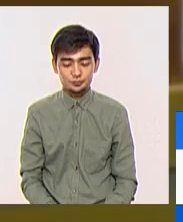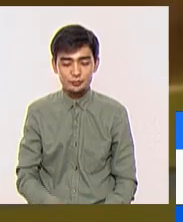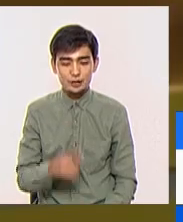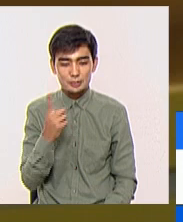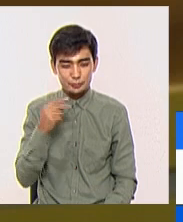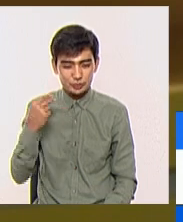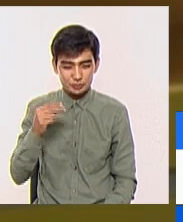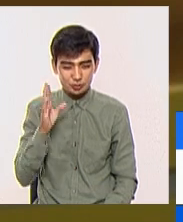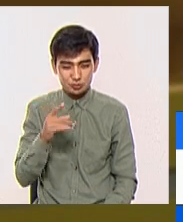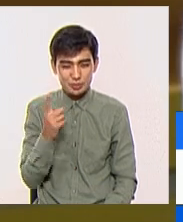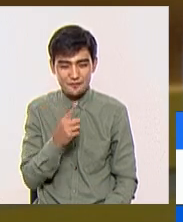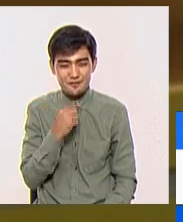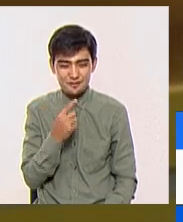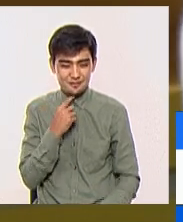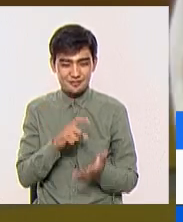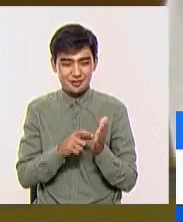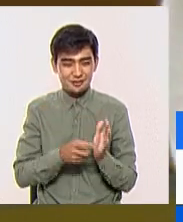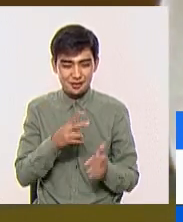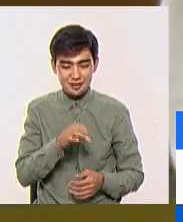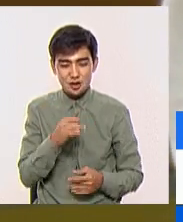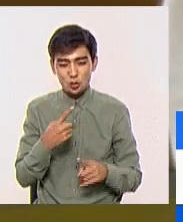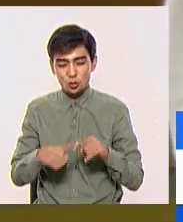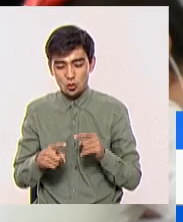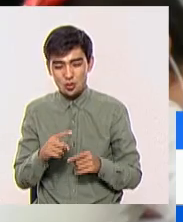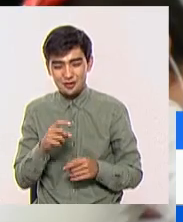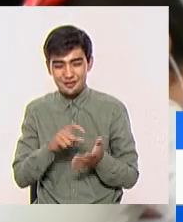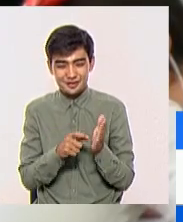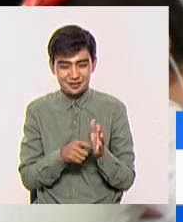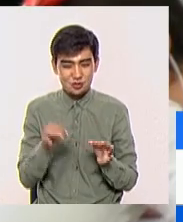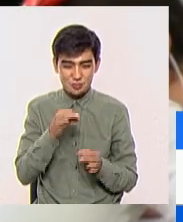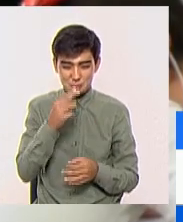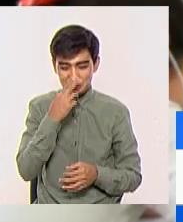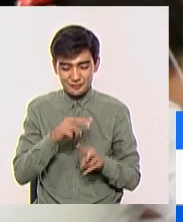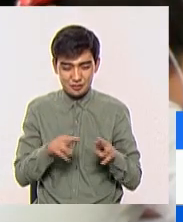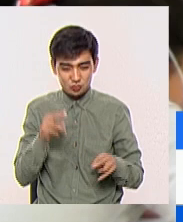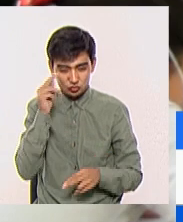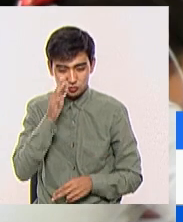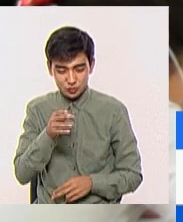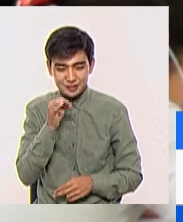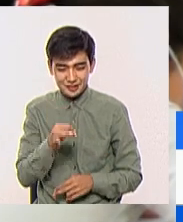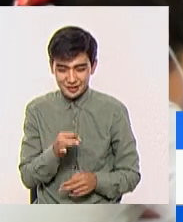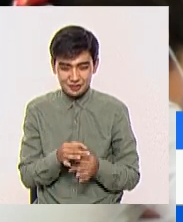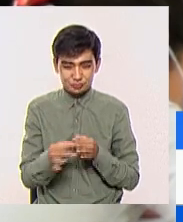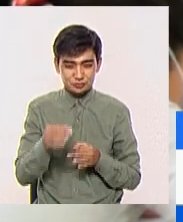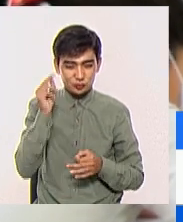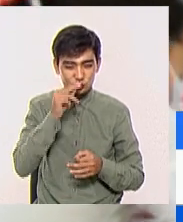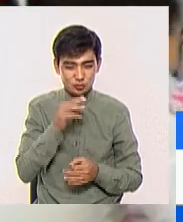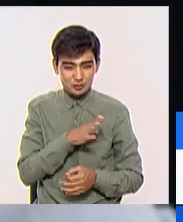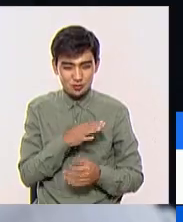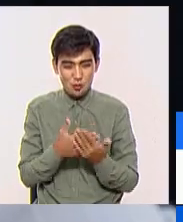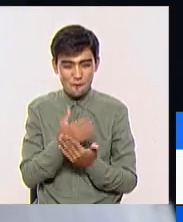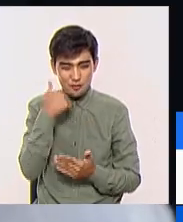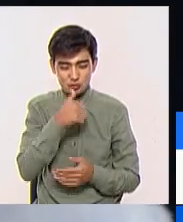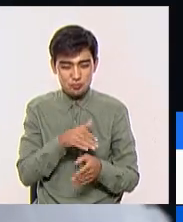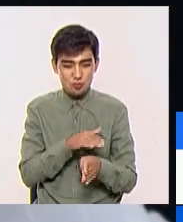Алғашқы қоңырау тек бірінші сынып оқушылар үшін. Басқа сыныптарға білім күні сынып сағат ретінде өтеді. Жаңа оқу жылында қашықтан оқытудың салдарынан толық